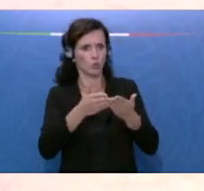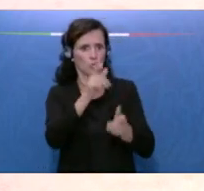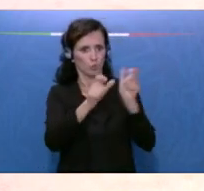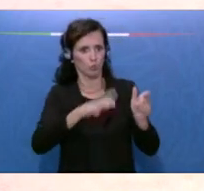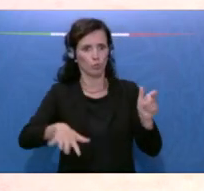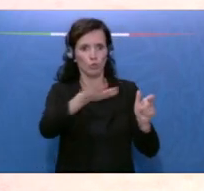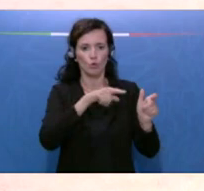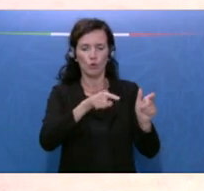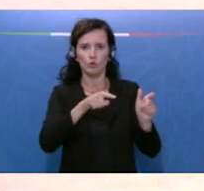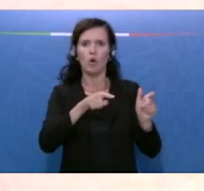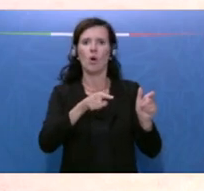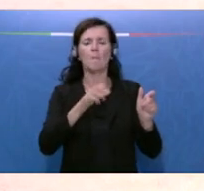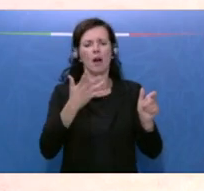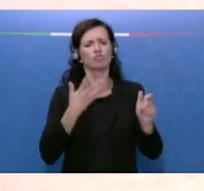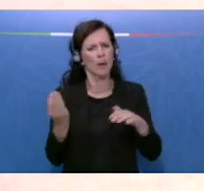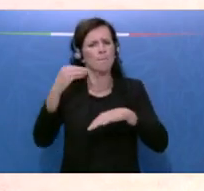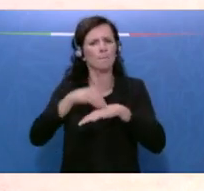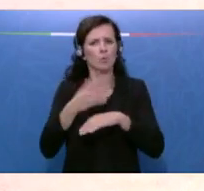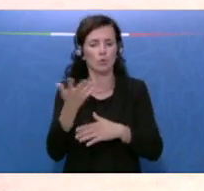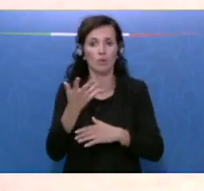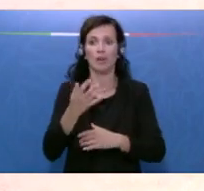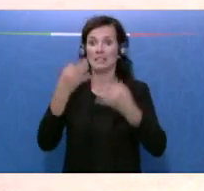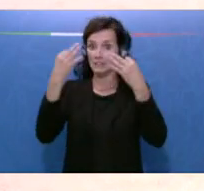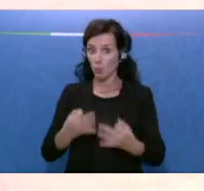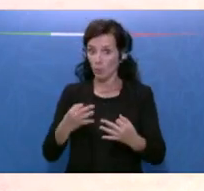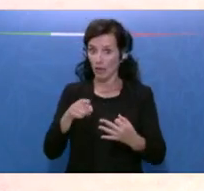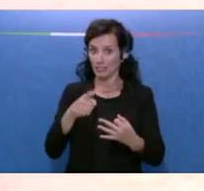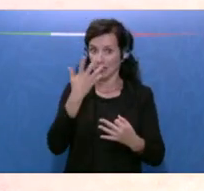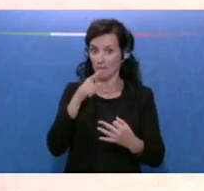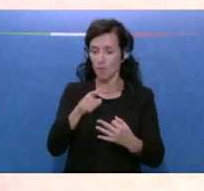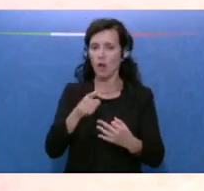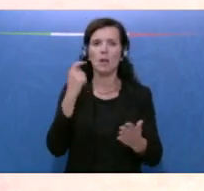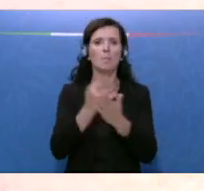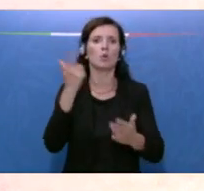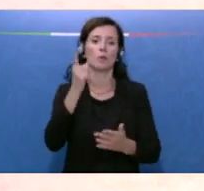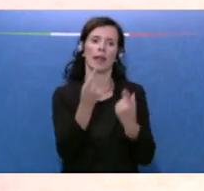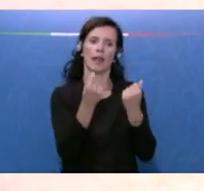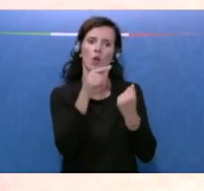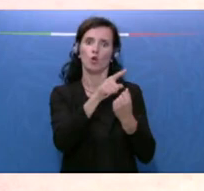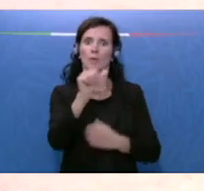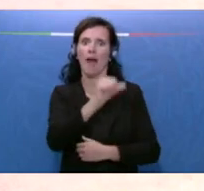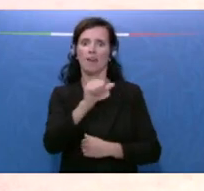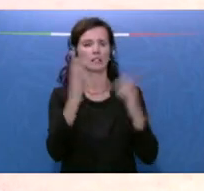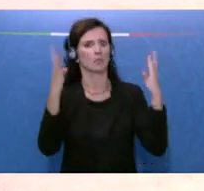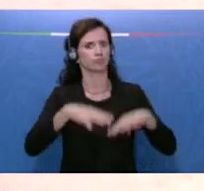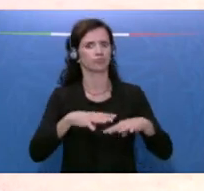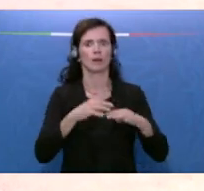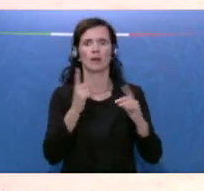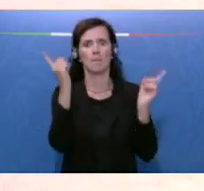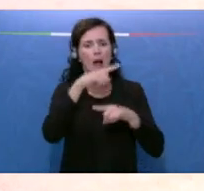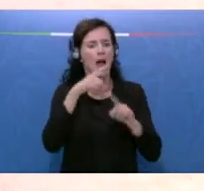esser sicuri che questa funzioni e che occorre che l'economia non collassi completamente perché questo avvenga occorre